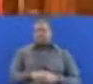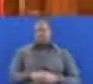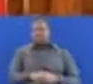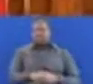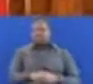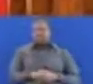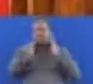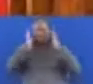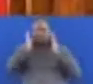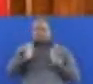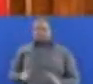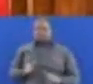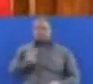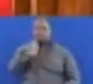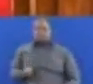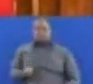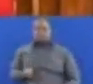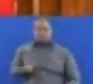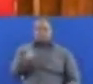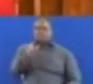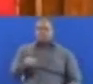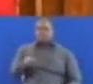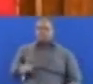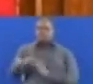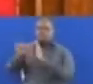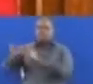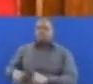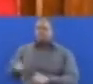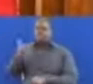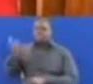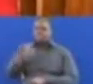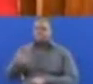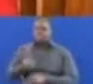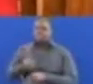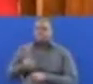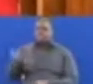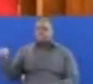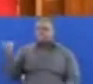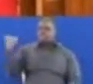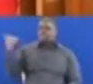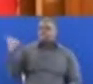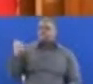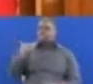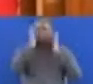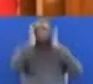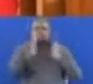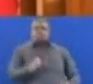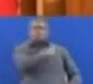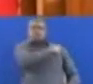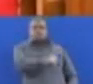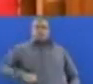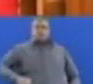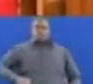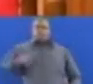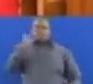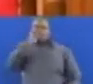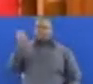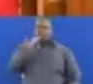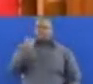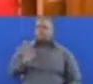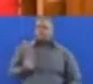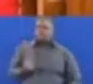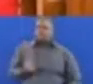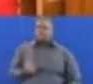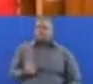Mheshimiwa Speaker wa Bunge la Jamhuri ya Muungano wa Tanzania, nimeelekezwa na Mheshimiwa Rais wa Jamhuri ya Muungano wa Tanzania